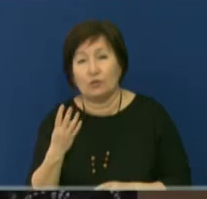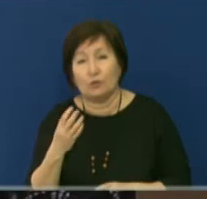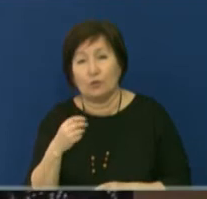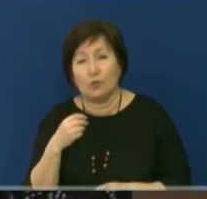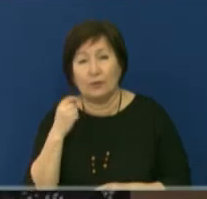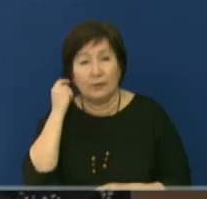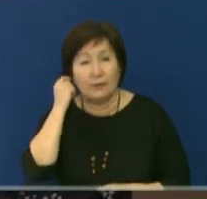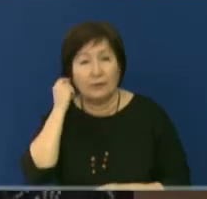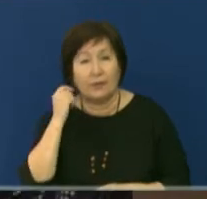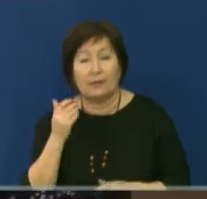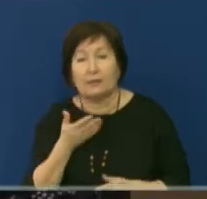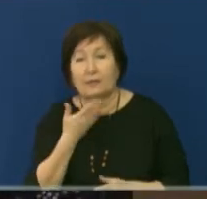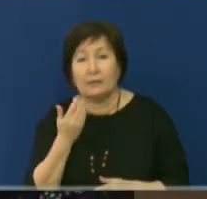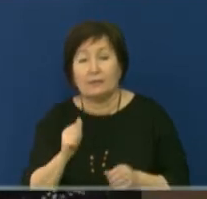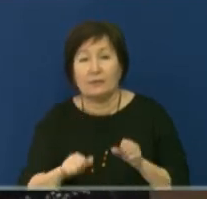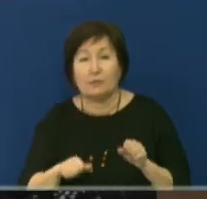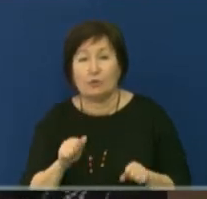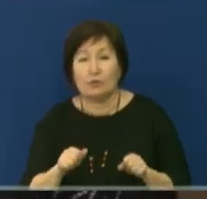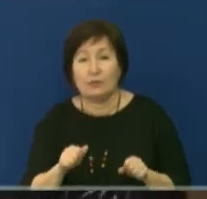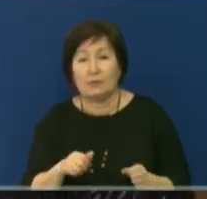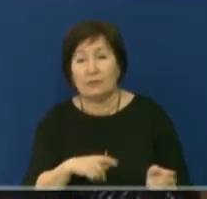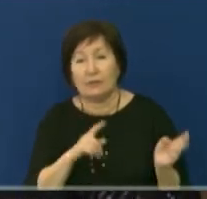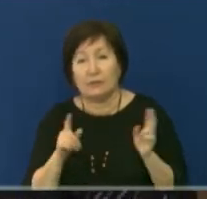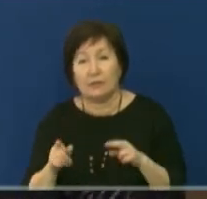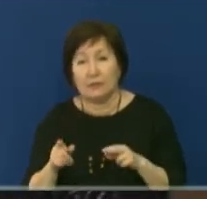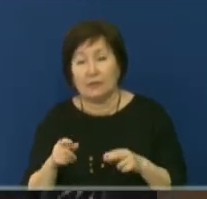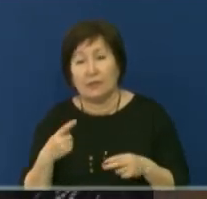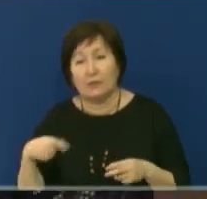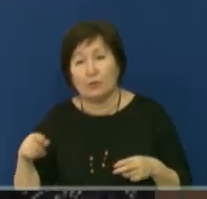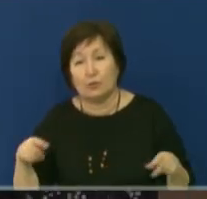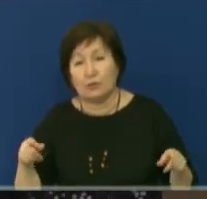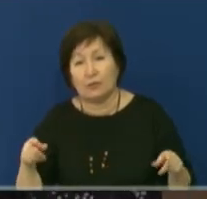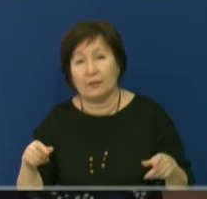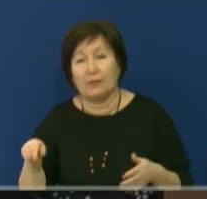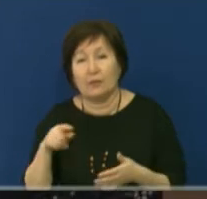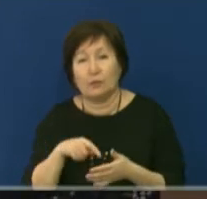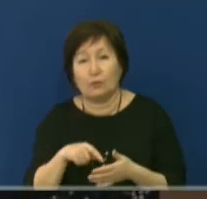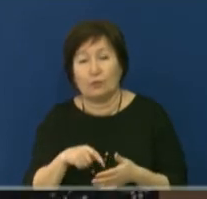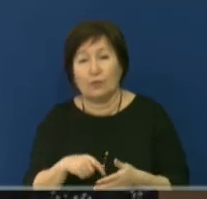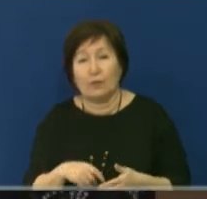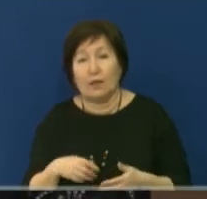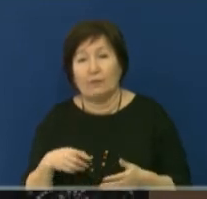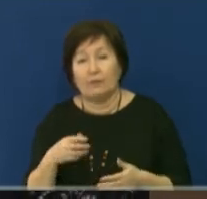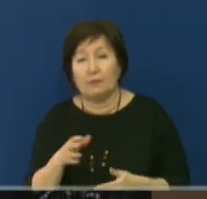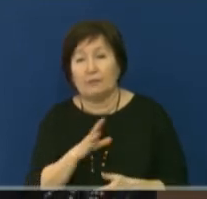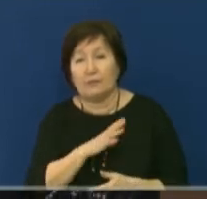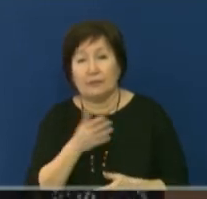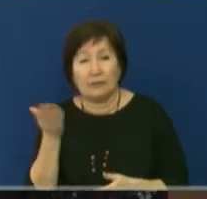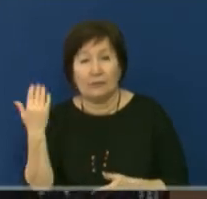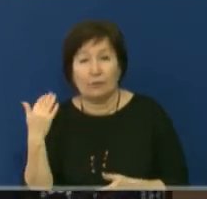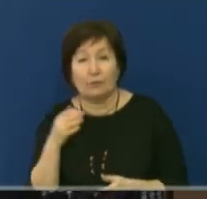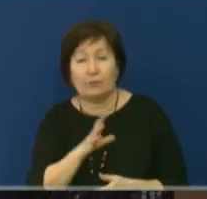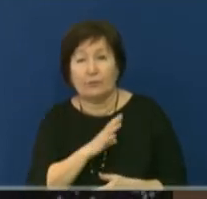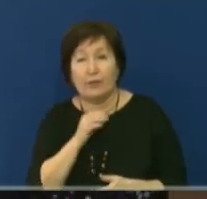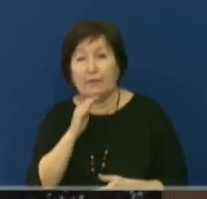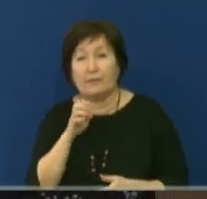приехать людям с других городов, вообще обычно фестиваль огромный, имеет, в общем-то, аудиторию. С разных городов, с